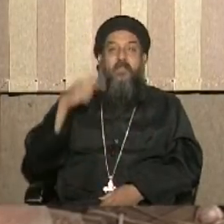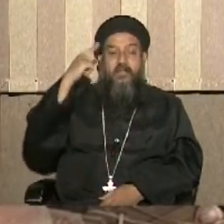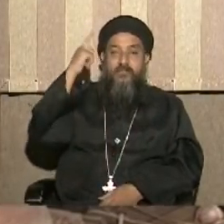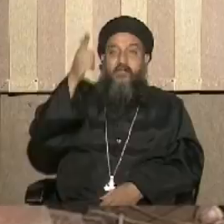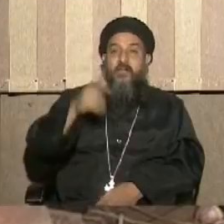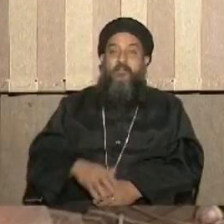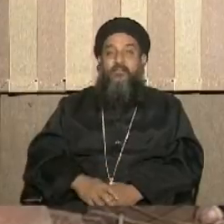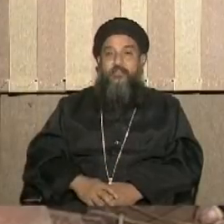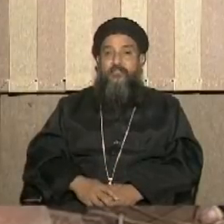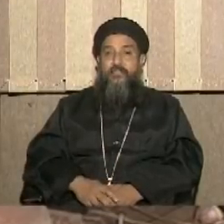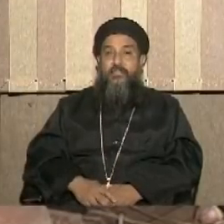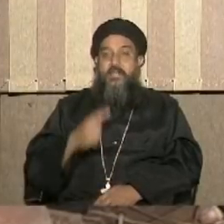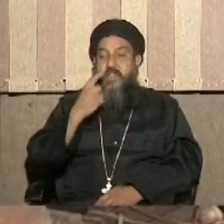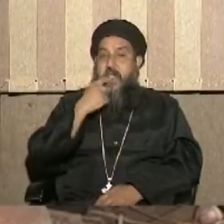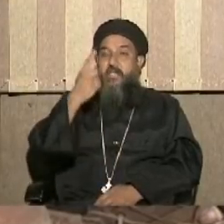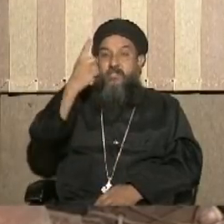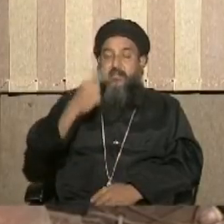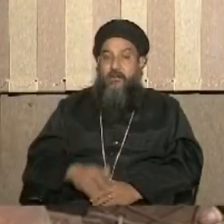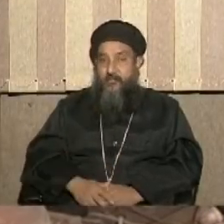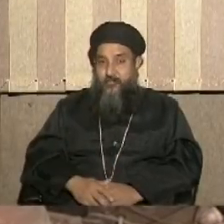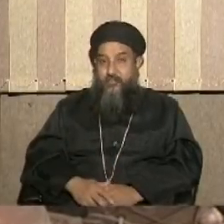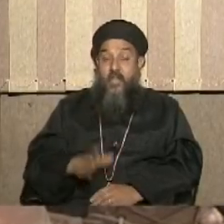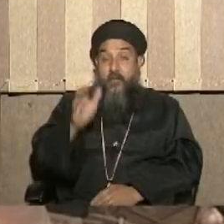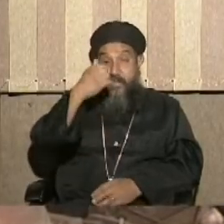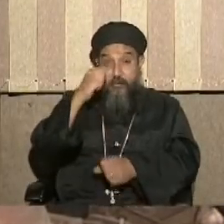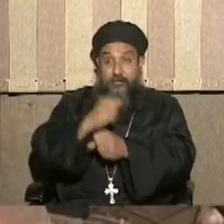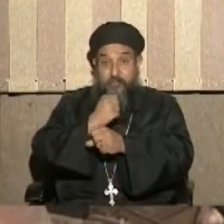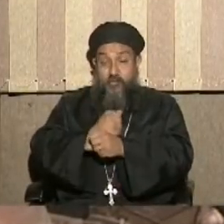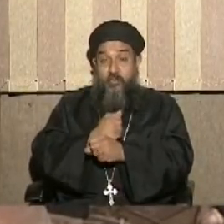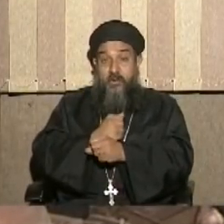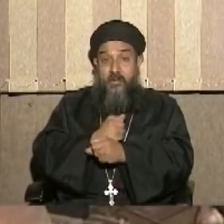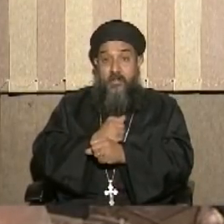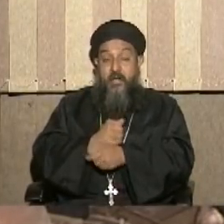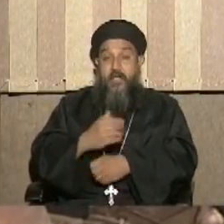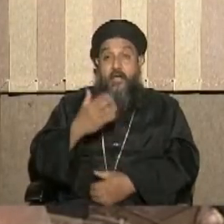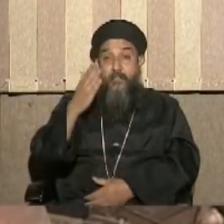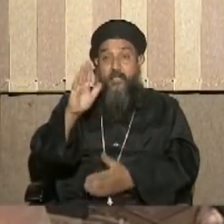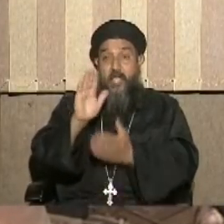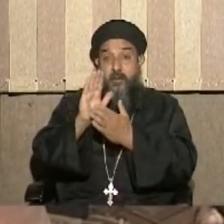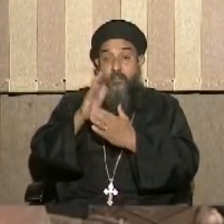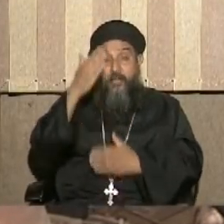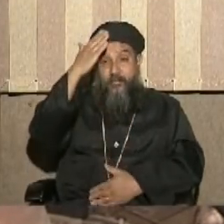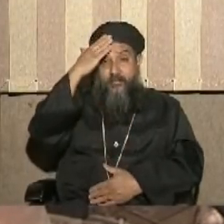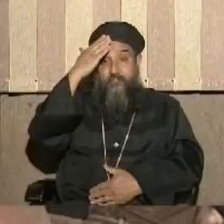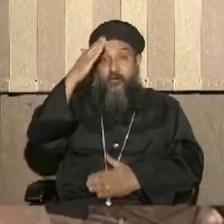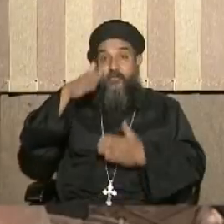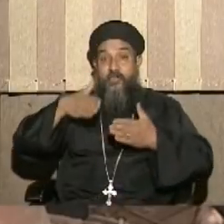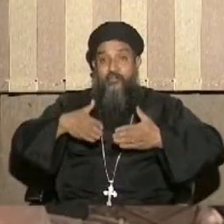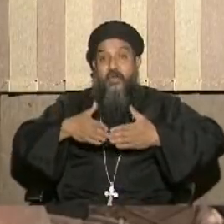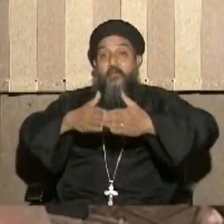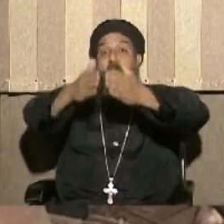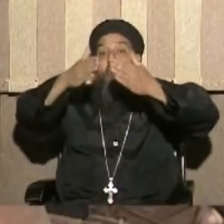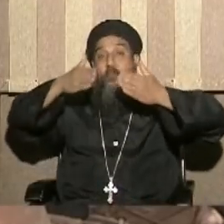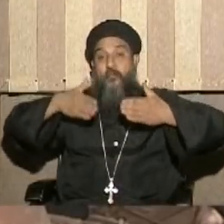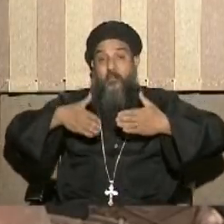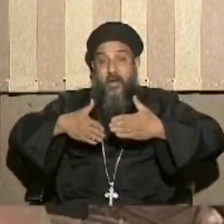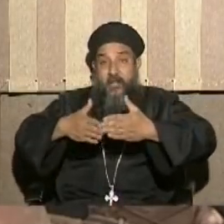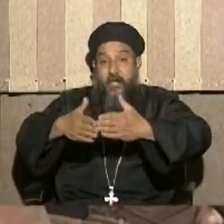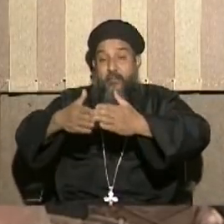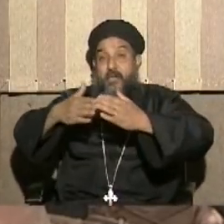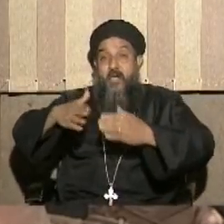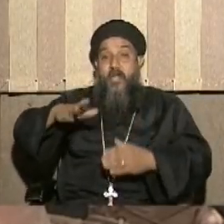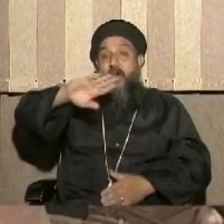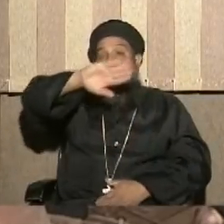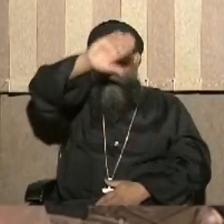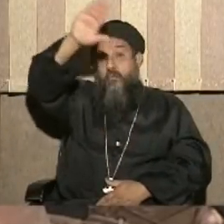تعرفوا يا أبائي، أنا بقالي سنة باخد شغل إيديكم المباركة أحطه في سفني ومراكبي، البركة